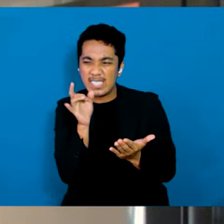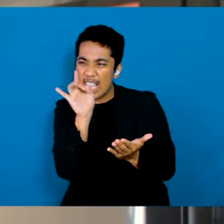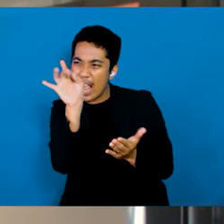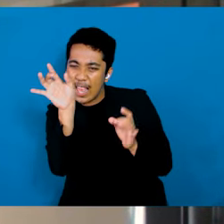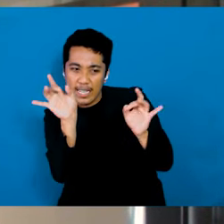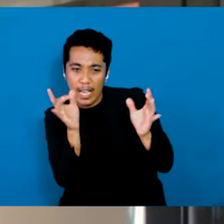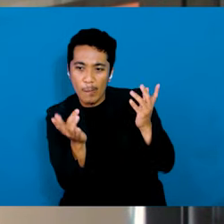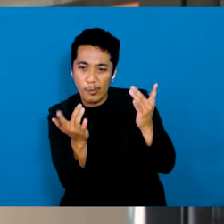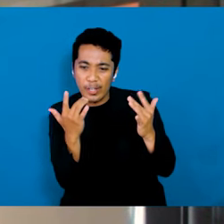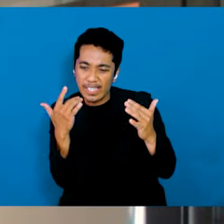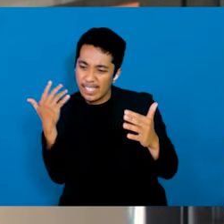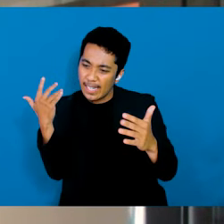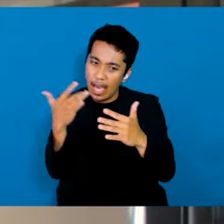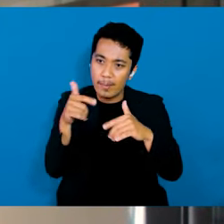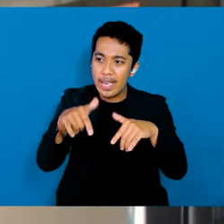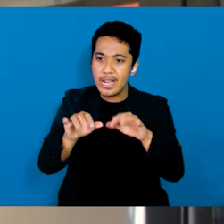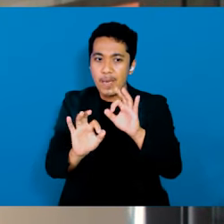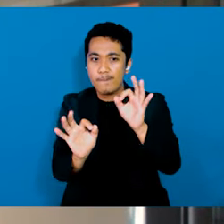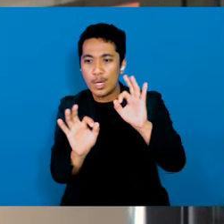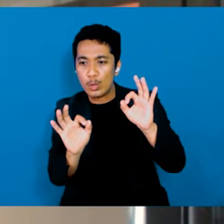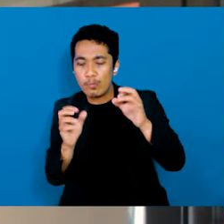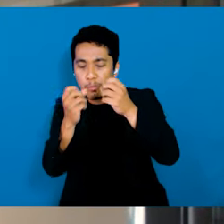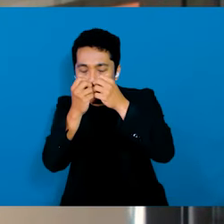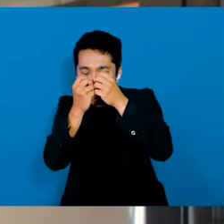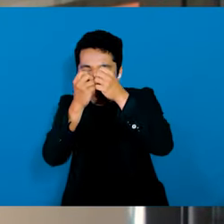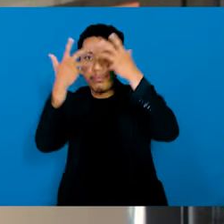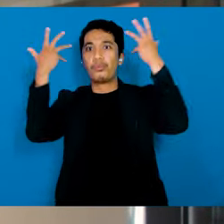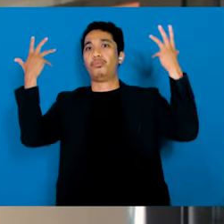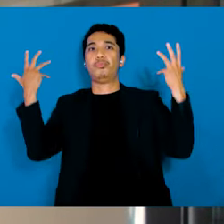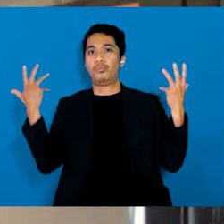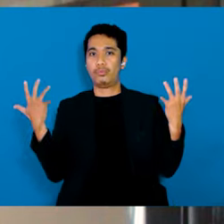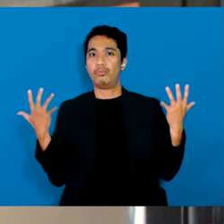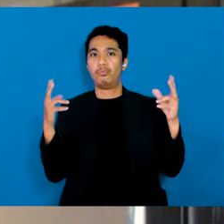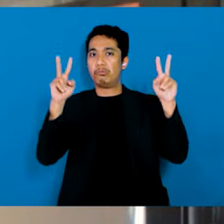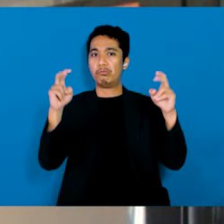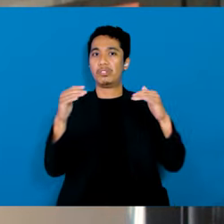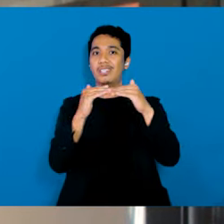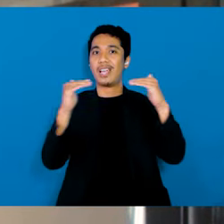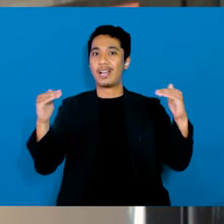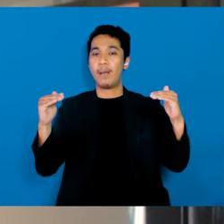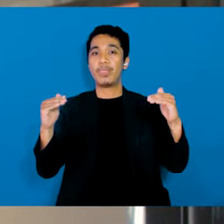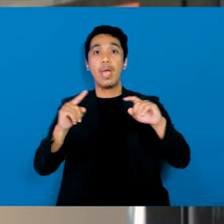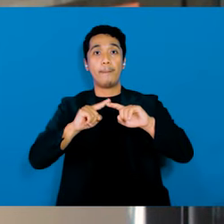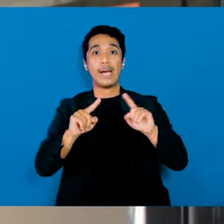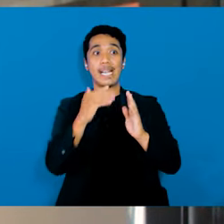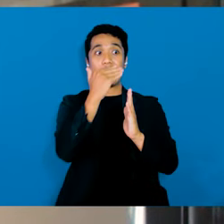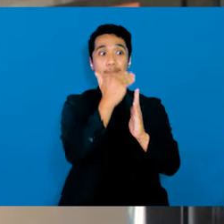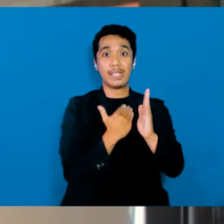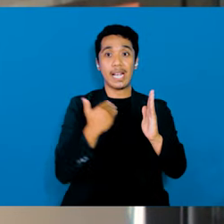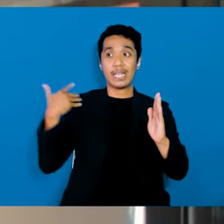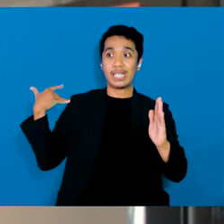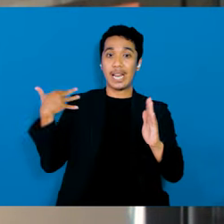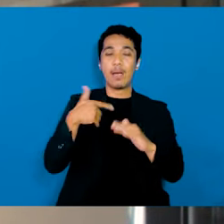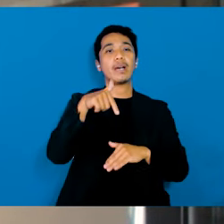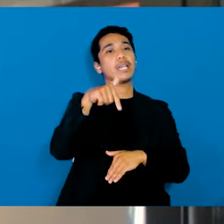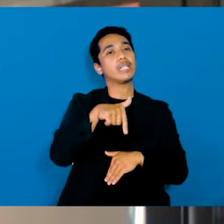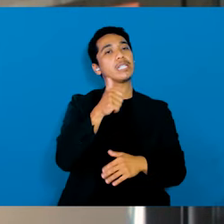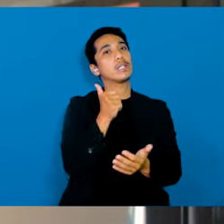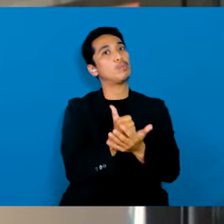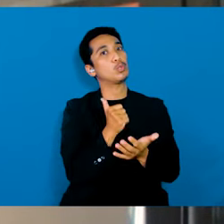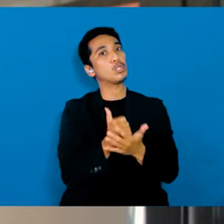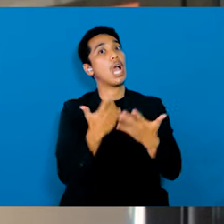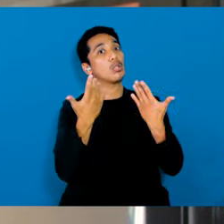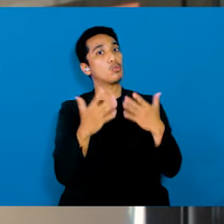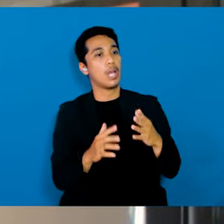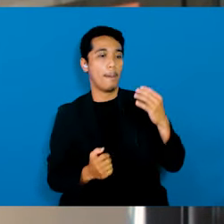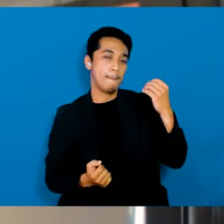tertentu yang selama ini mungkin belum tercerahkan dengan adanya kesetaraan ini. Padahal kebijakan yang ada selama ini